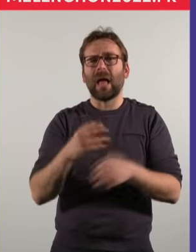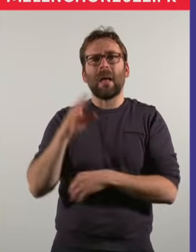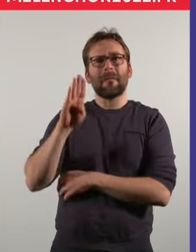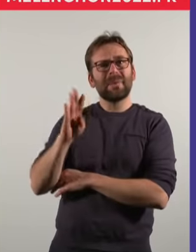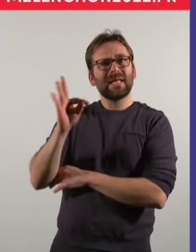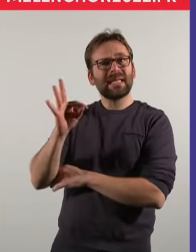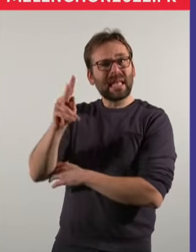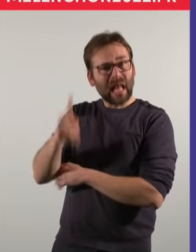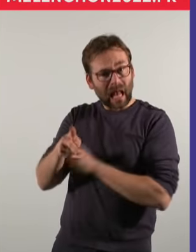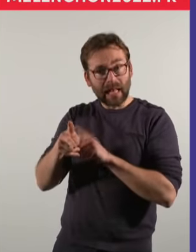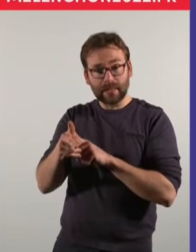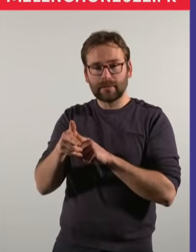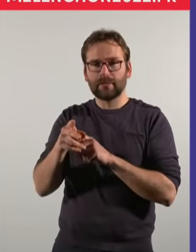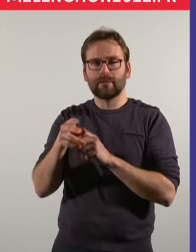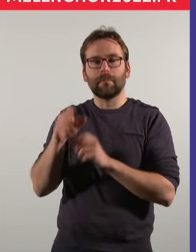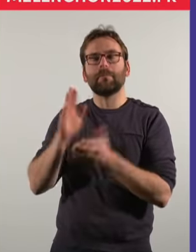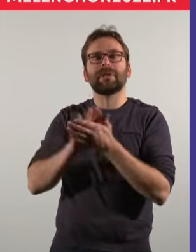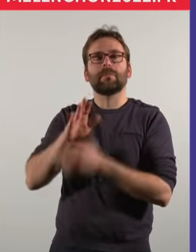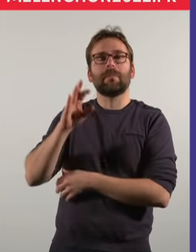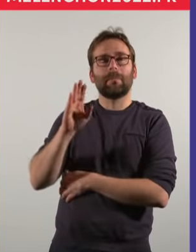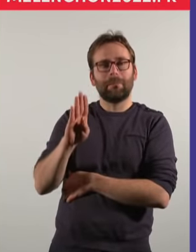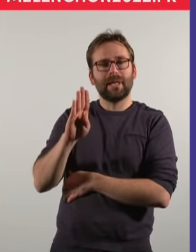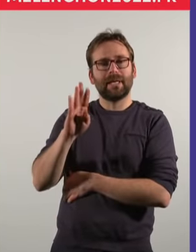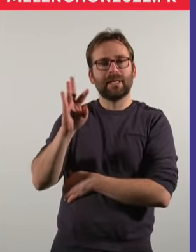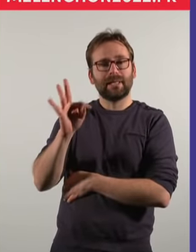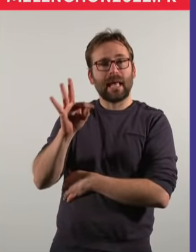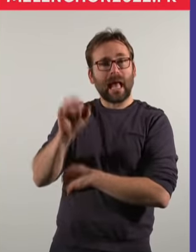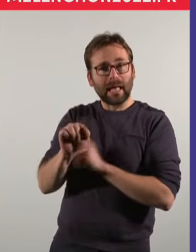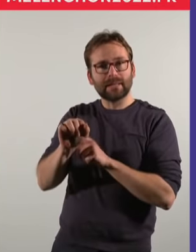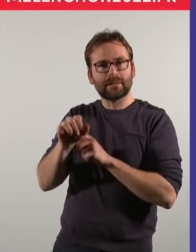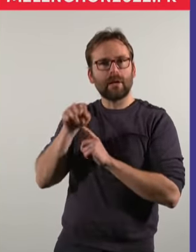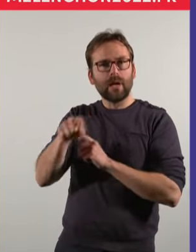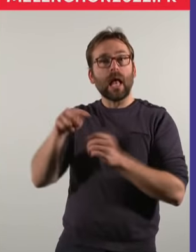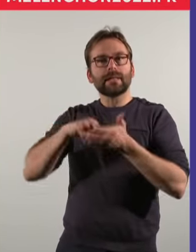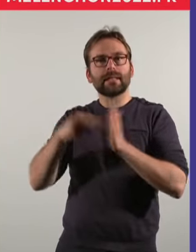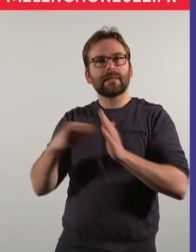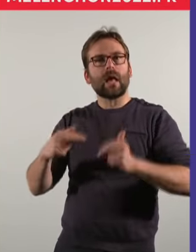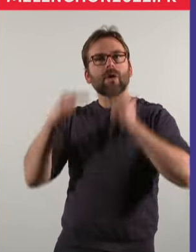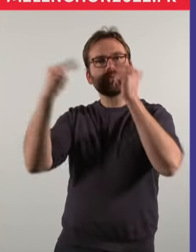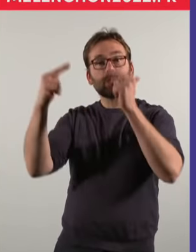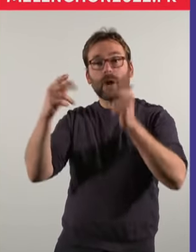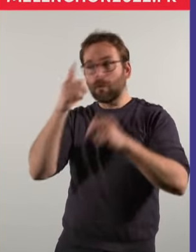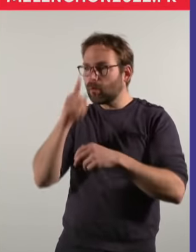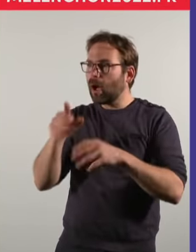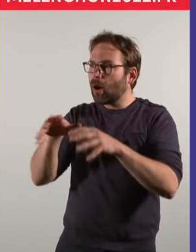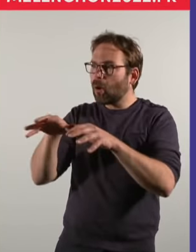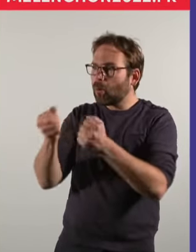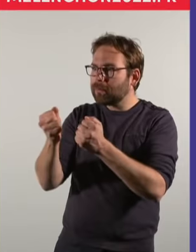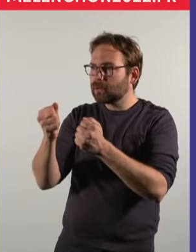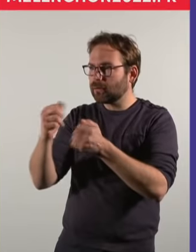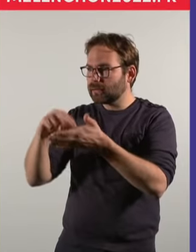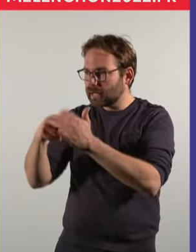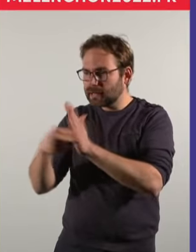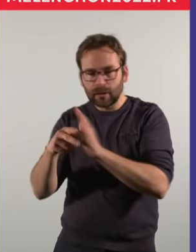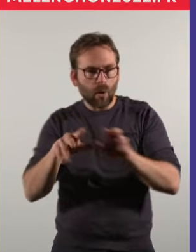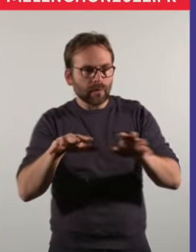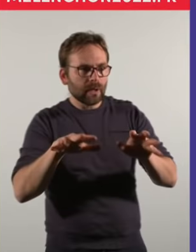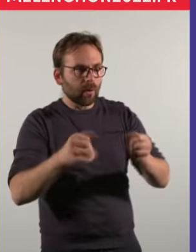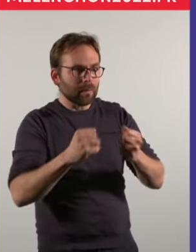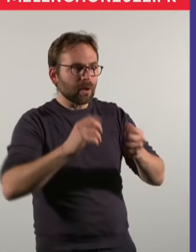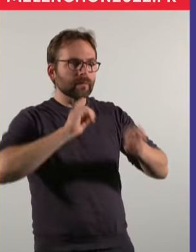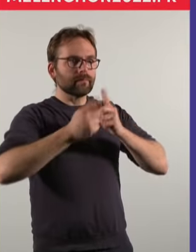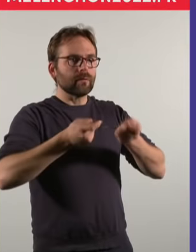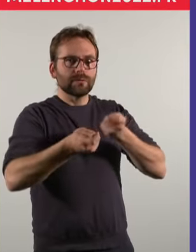techniciens supérieurs, qui sont l'aristocratie du monde du travail, parce que c'est eux qui sont à la fois dans le savoir-faire et dans le savoir-commander.